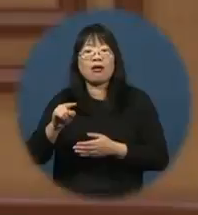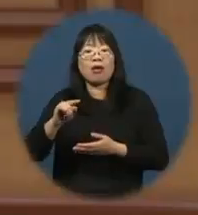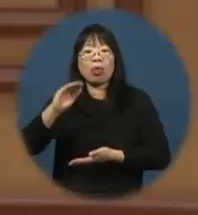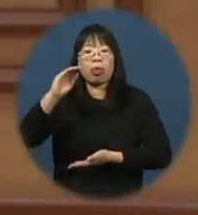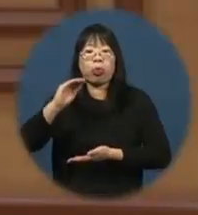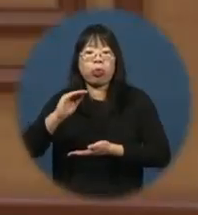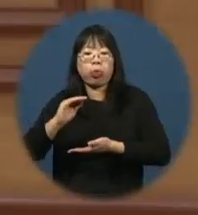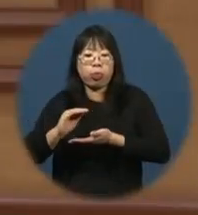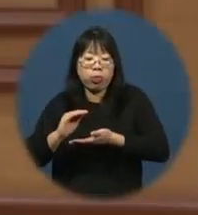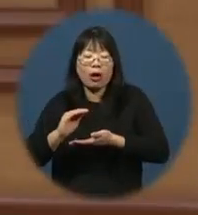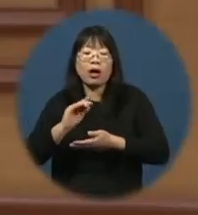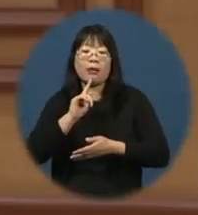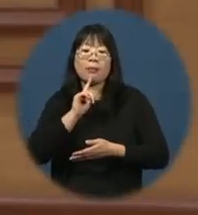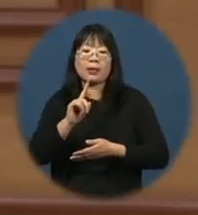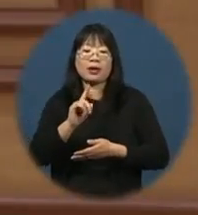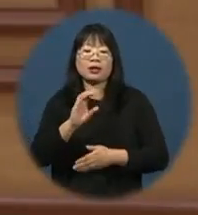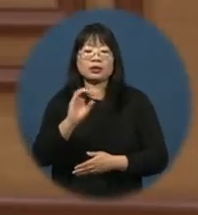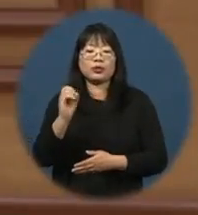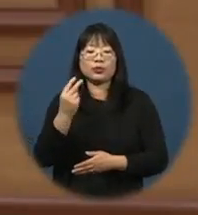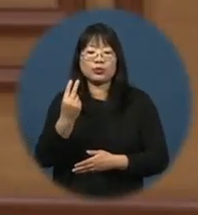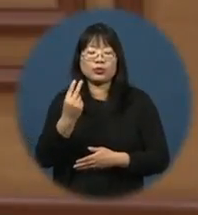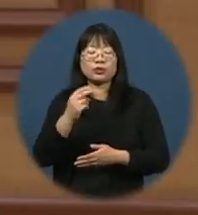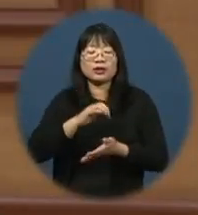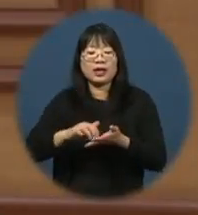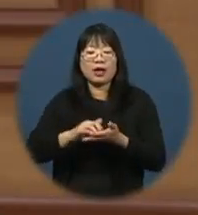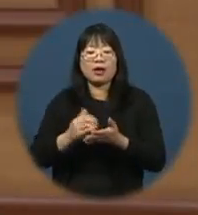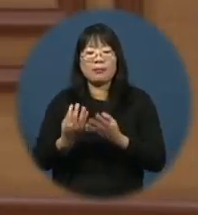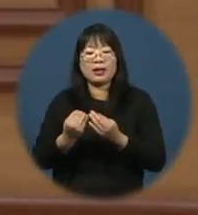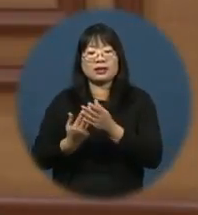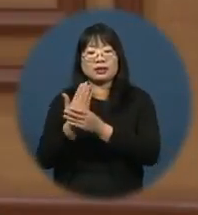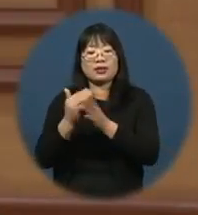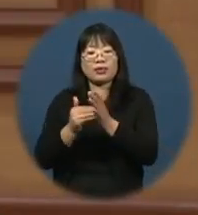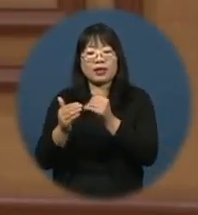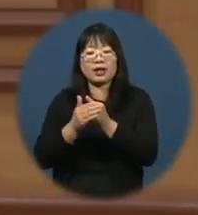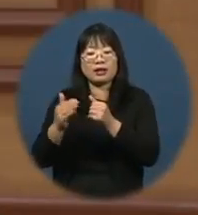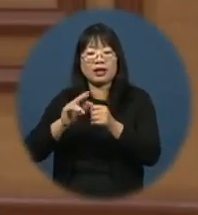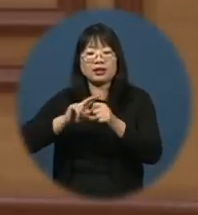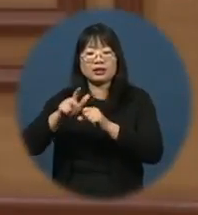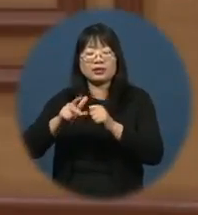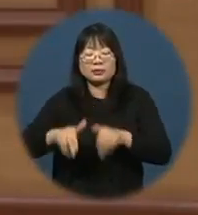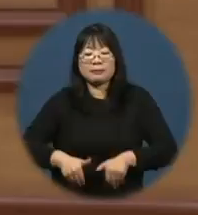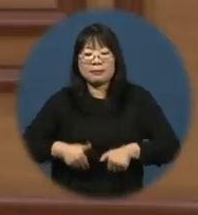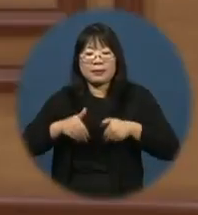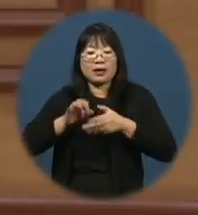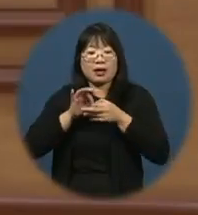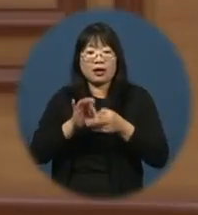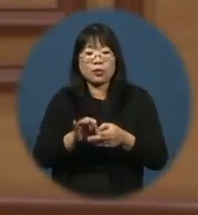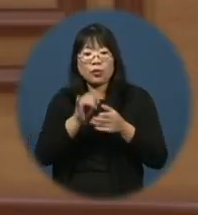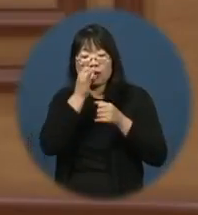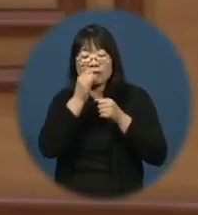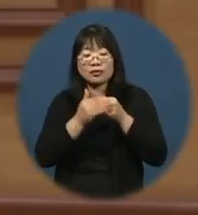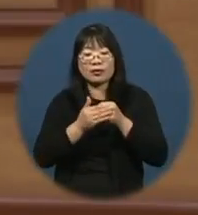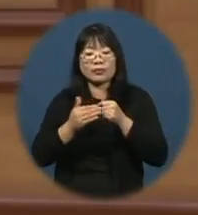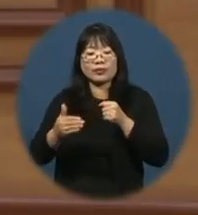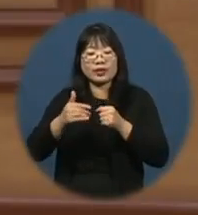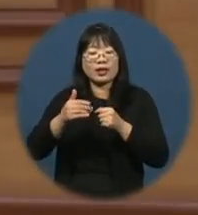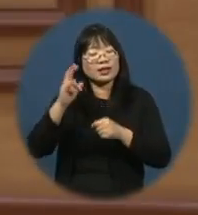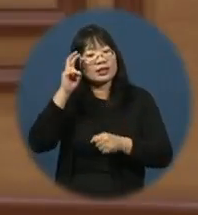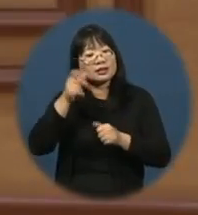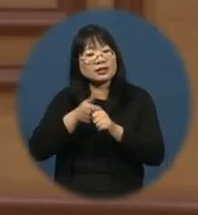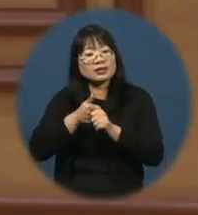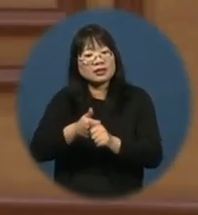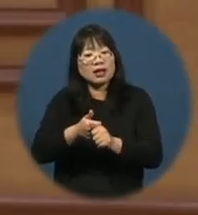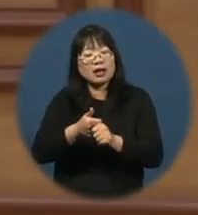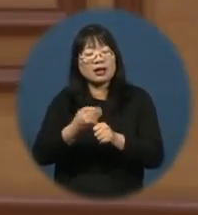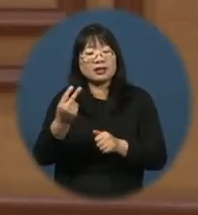있습니다. 이산화탄소 양들이 많아져서 지구 온난화가 이제 지속되는데 그 예측에